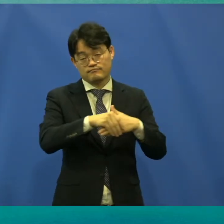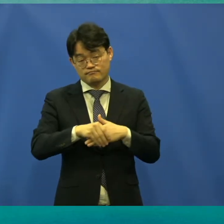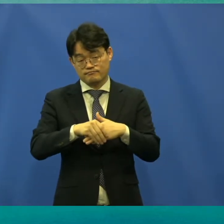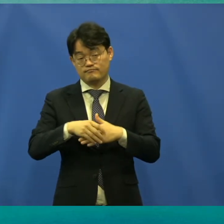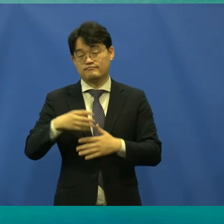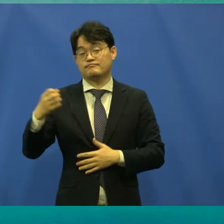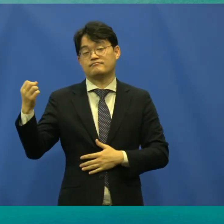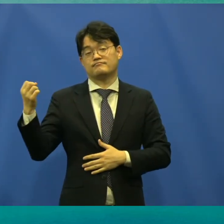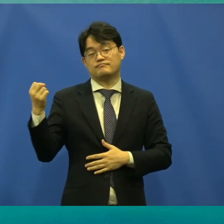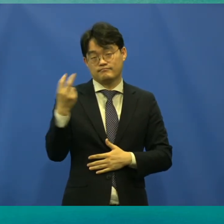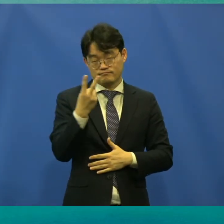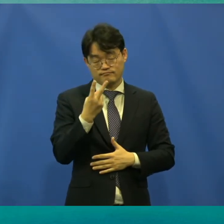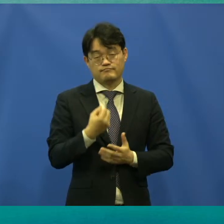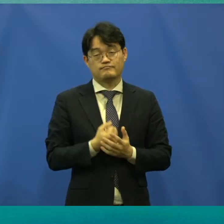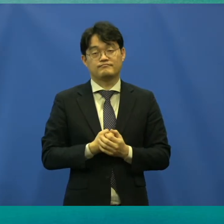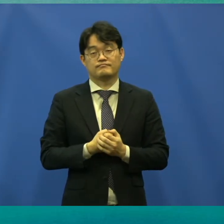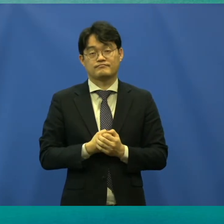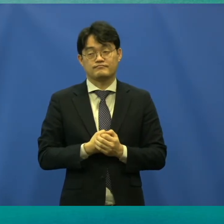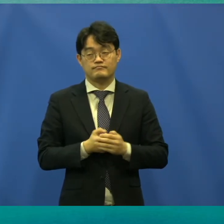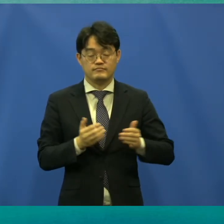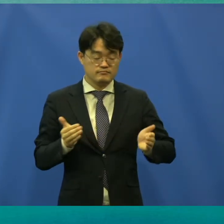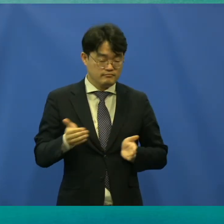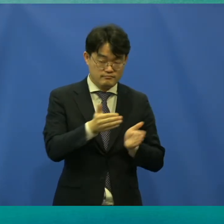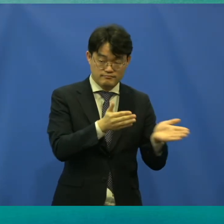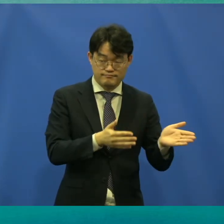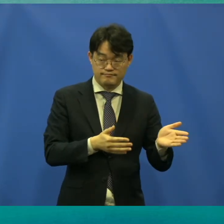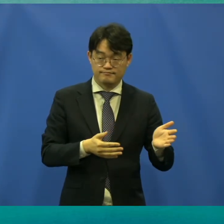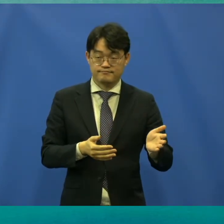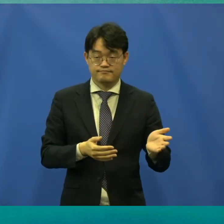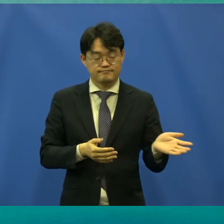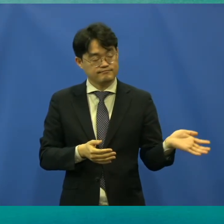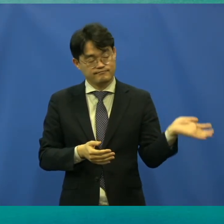다시 이 길을 가자고